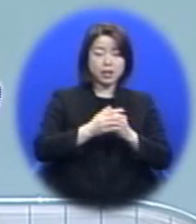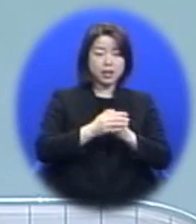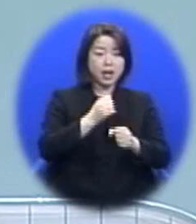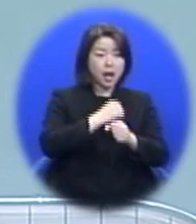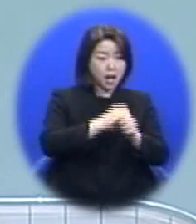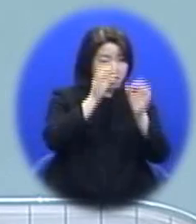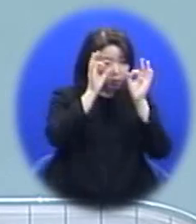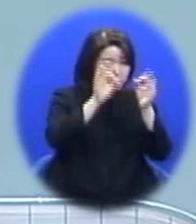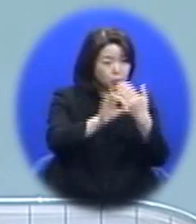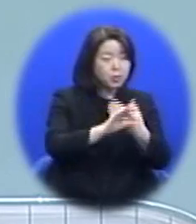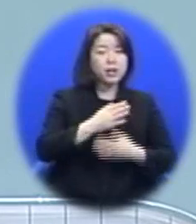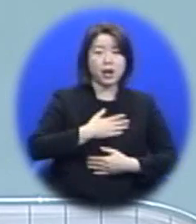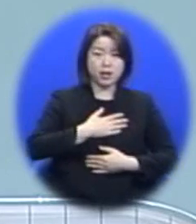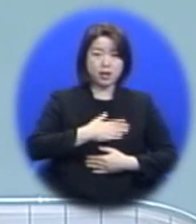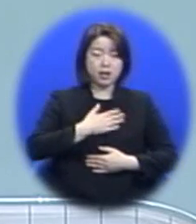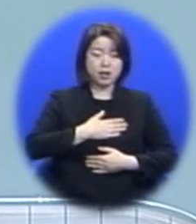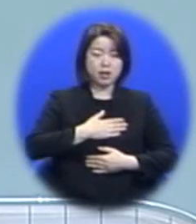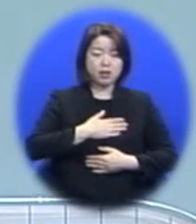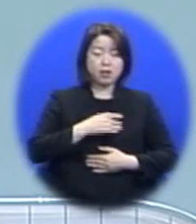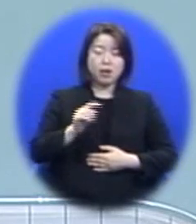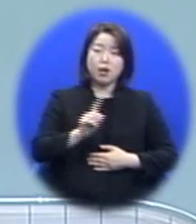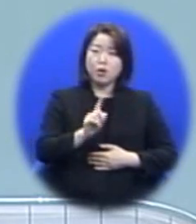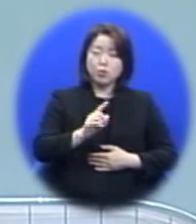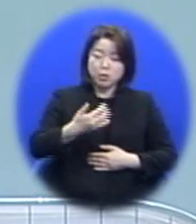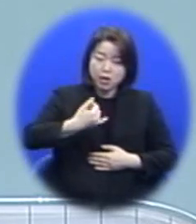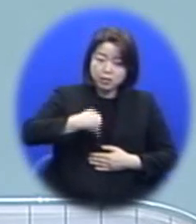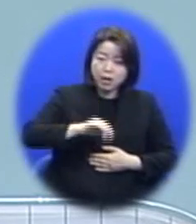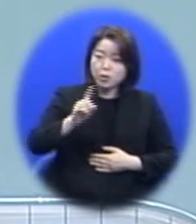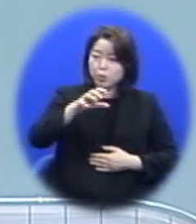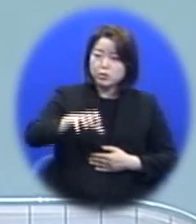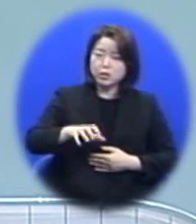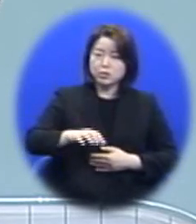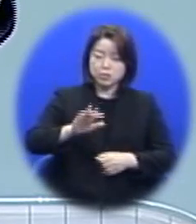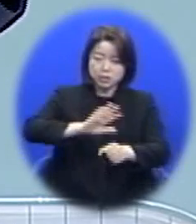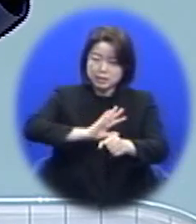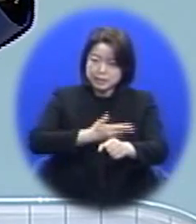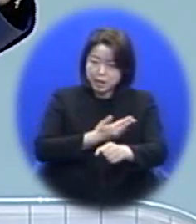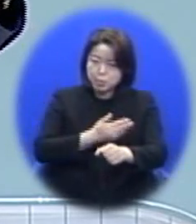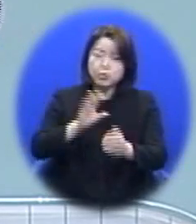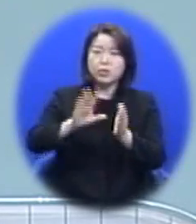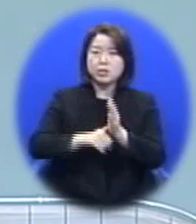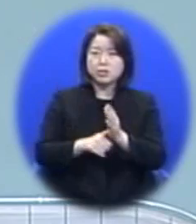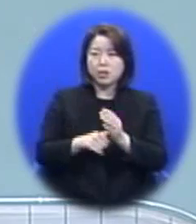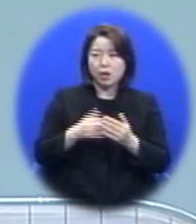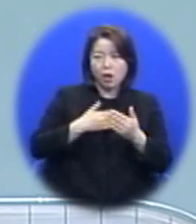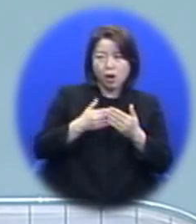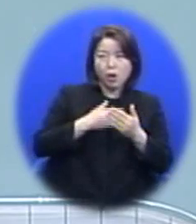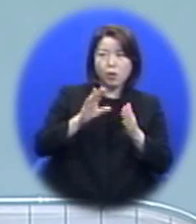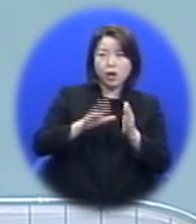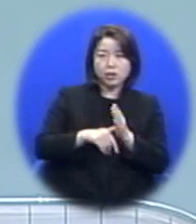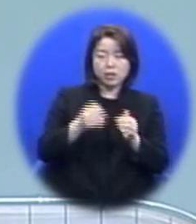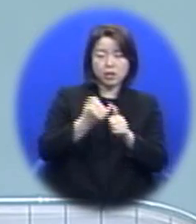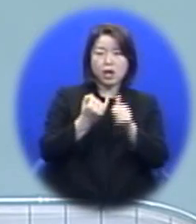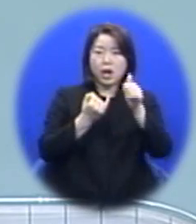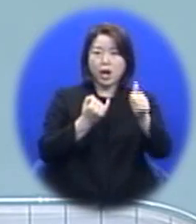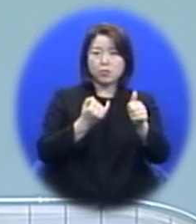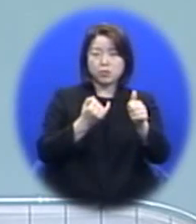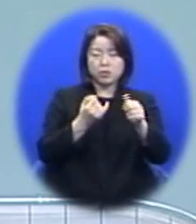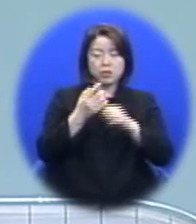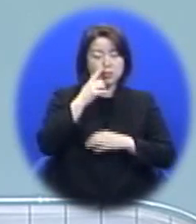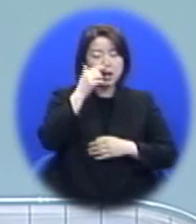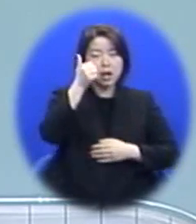여러분 딸이 어디 가서 뭘 잘못했을 때 쩔쩔맬 때 아버지 똑같이 할 겁니다.